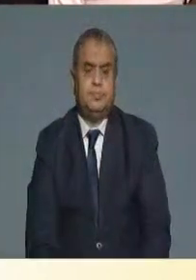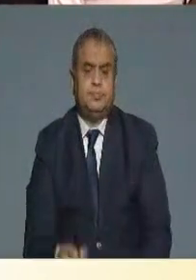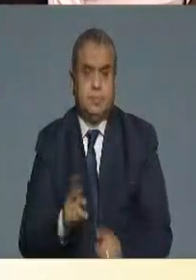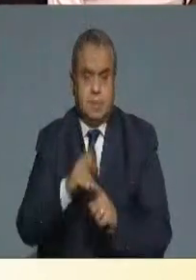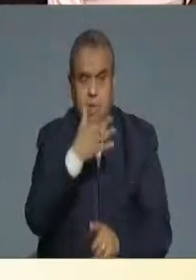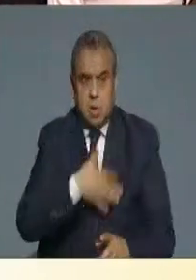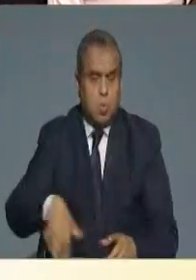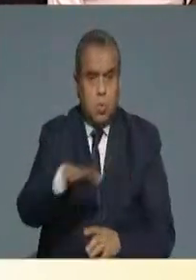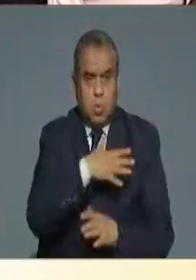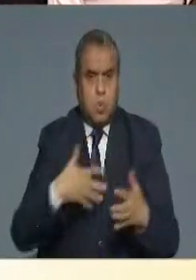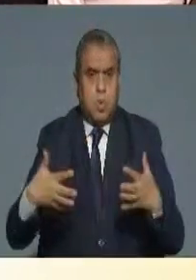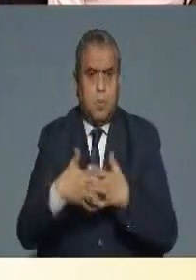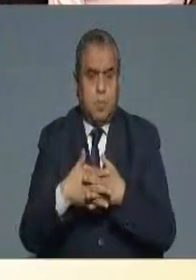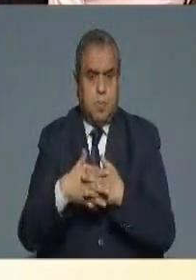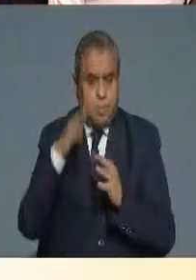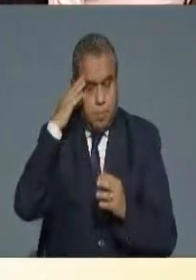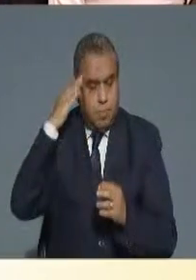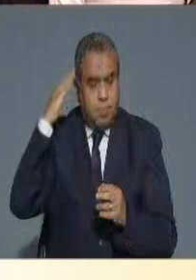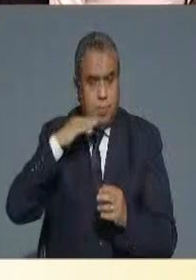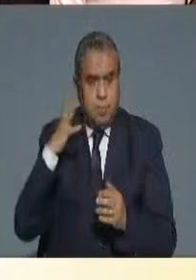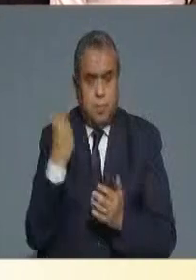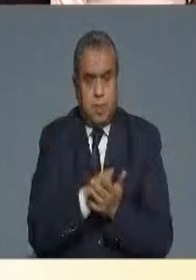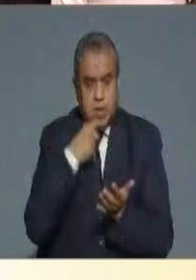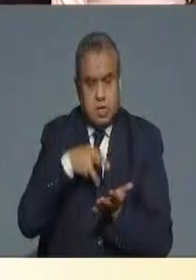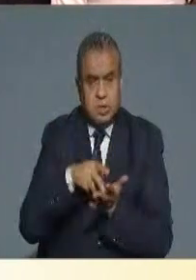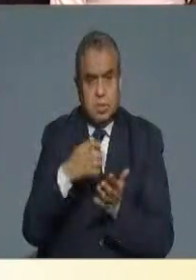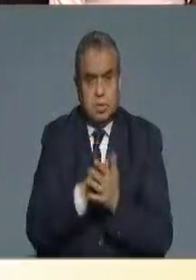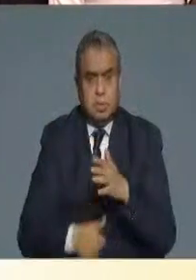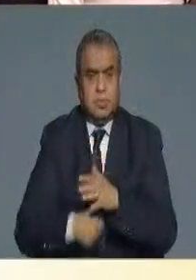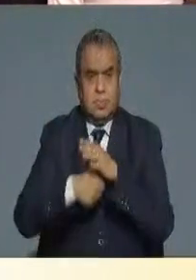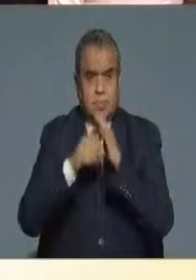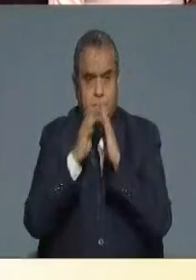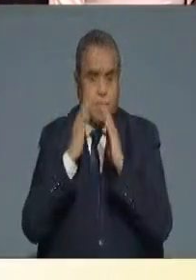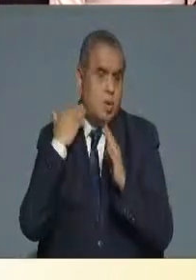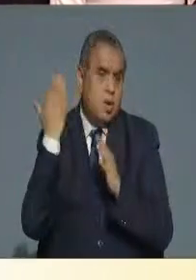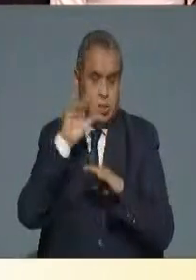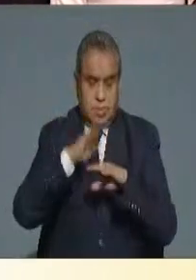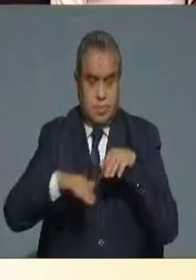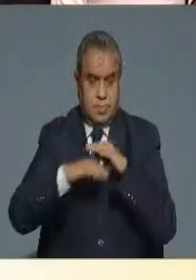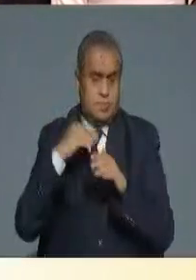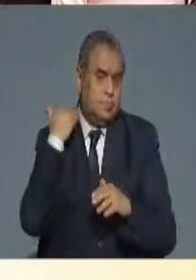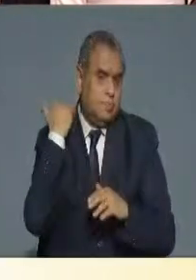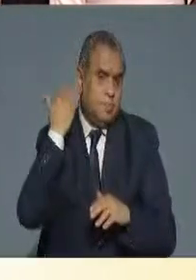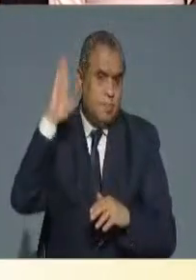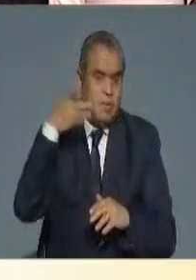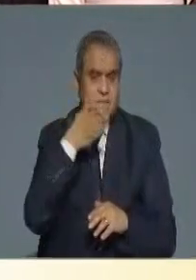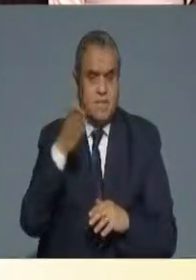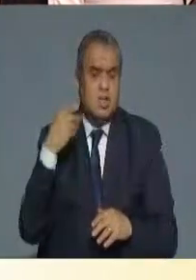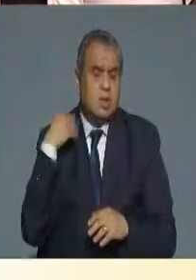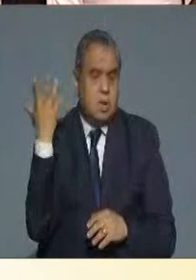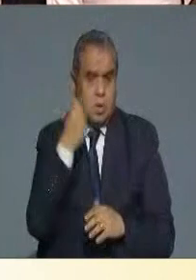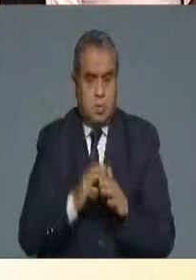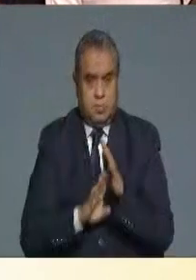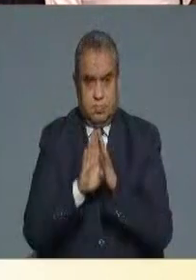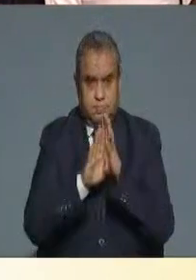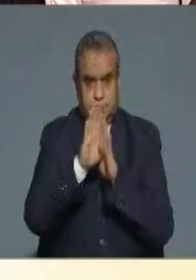المحن. وإننا جميعاً على دراية بالنماذج المضيئة لمصريين عظام صنعوا